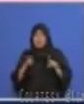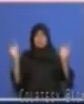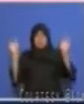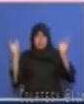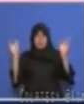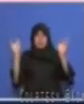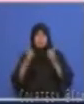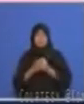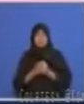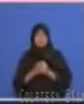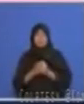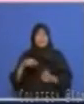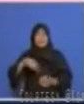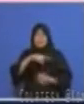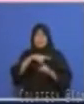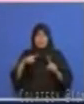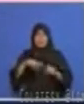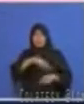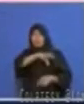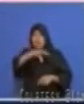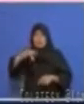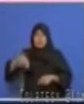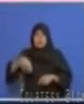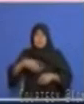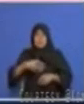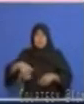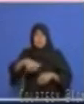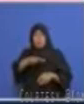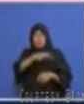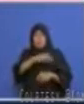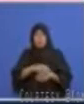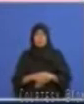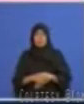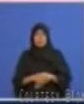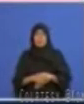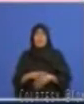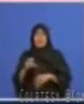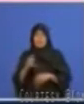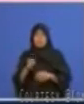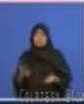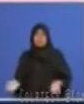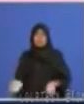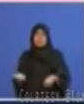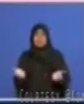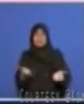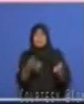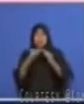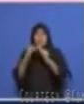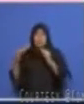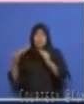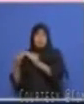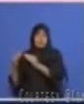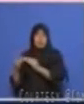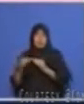semua pesisir pantai yang terjangkau air laut dapat diberdirikan rumah-rumah Prisma